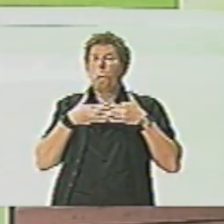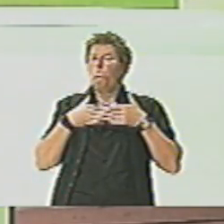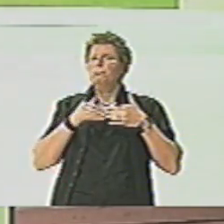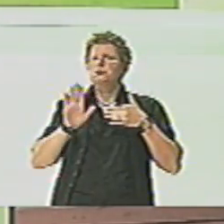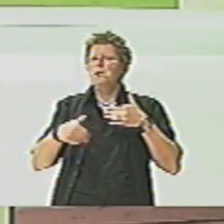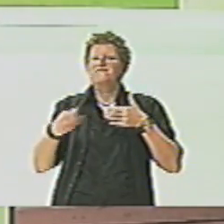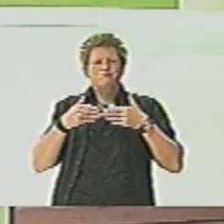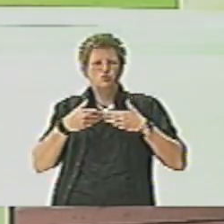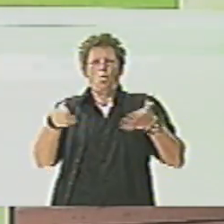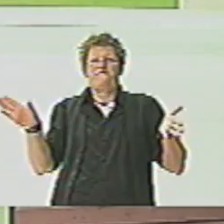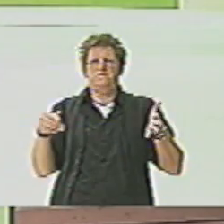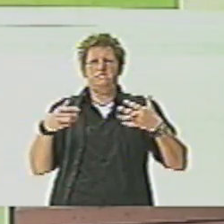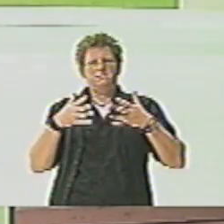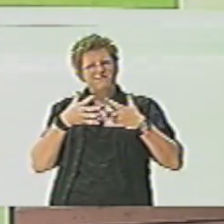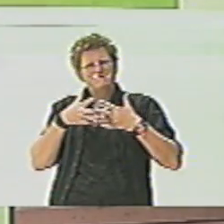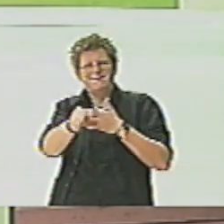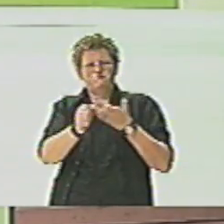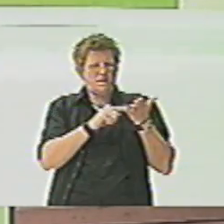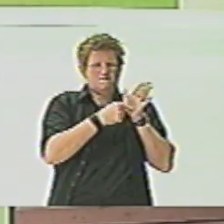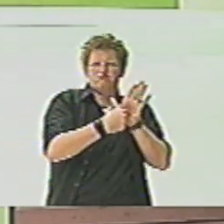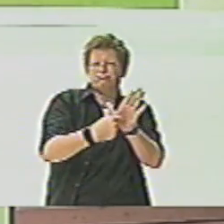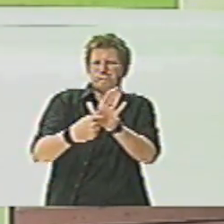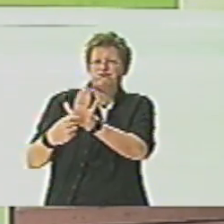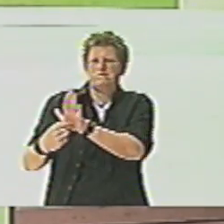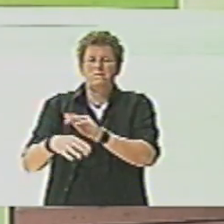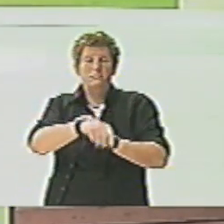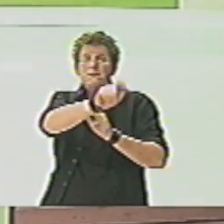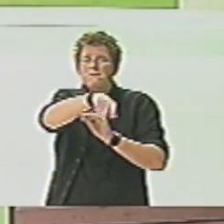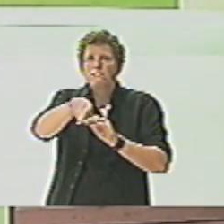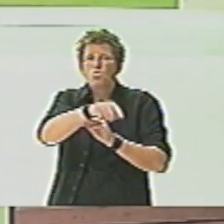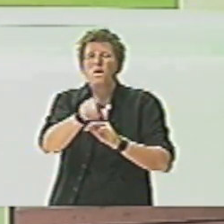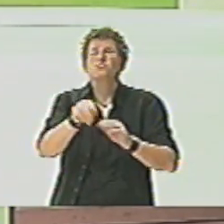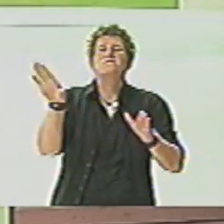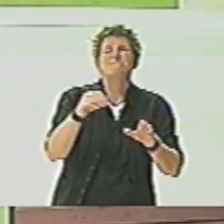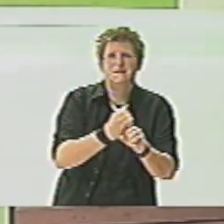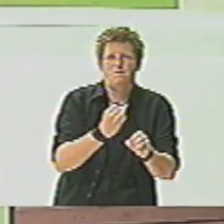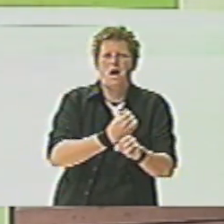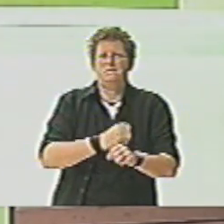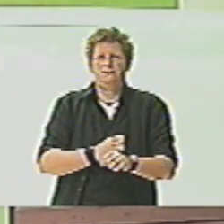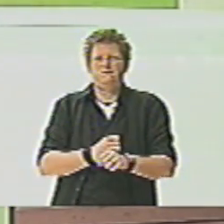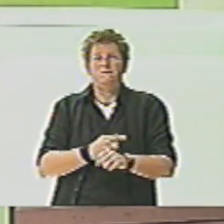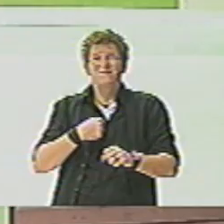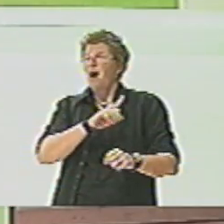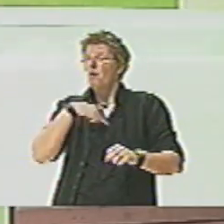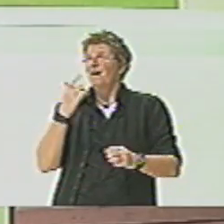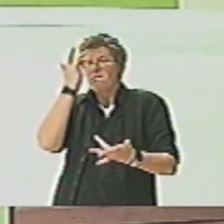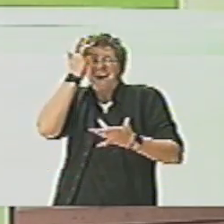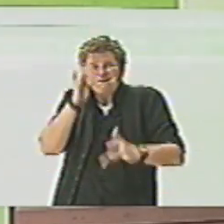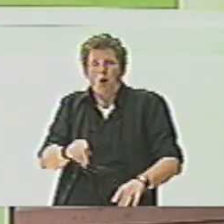direkte Beteiligung von Bürgerinnen und Bürgern auch zuzulassen. Und, liebe Freundinnen und Freunde, dafür stehen wir Grüne